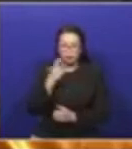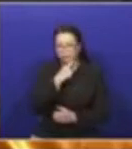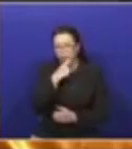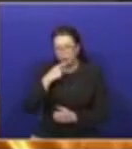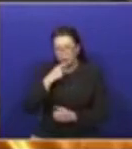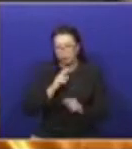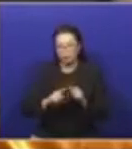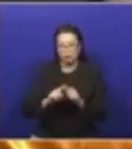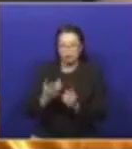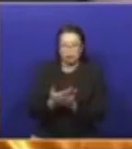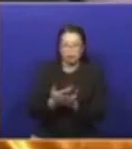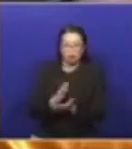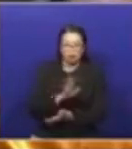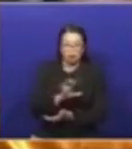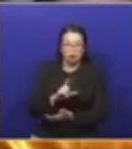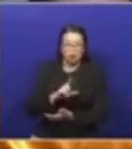โอนเงิน 500